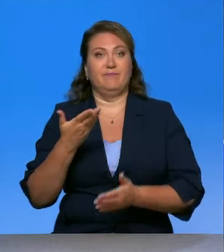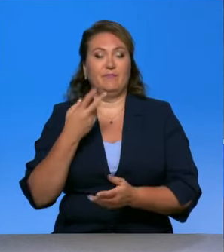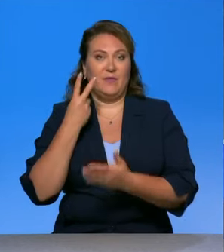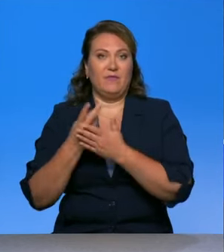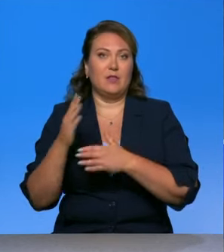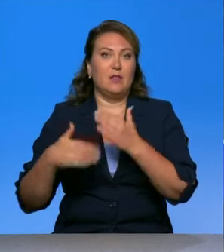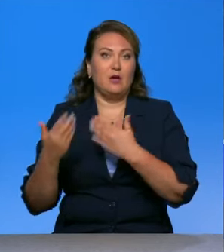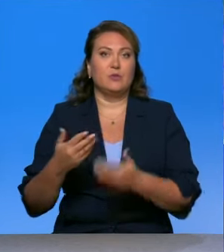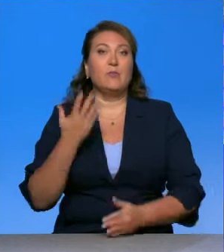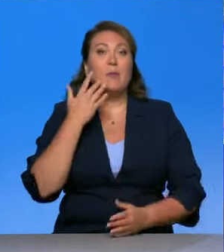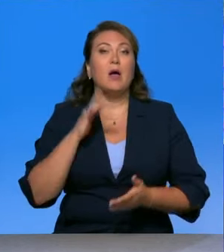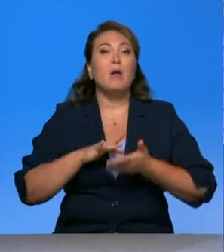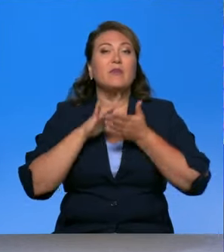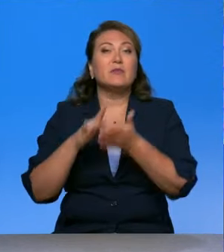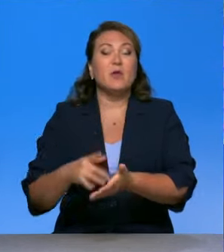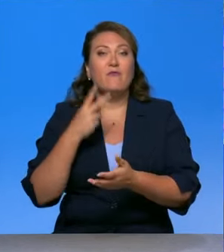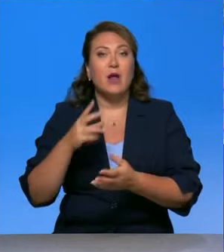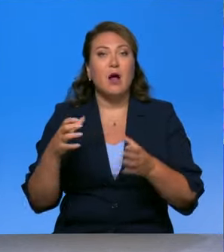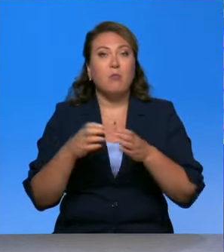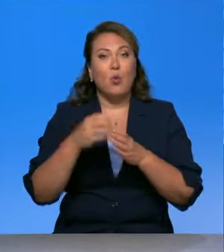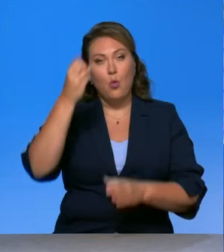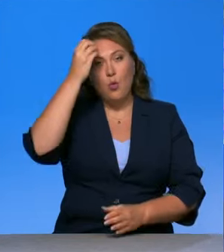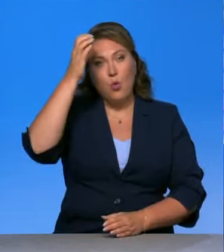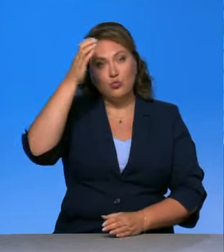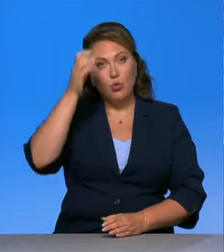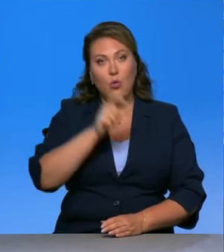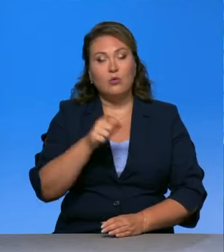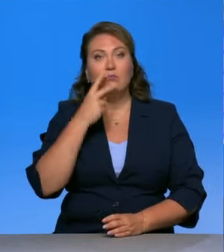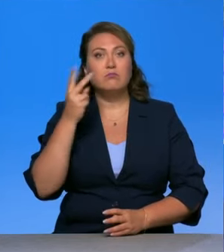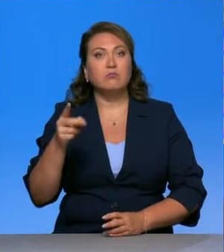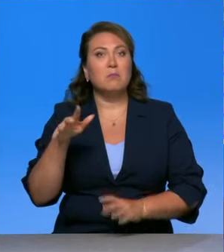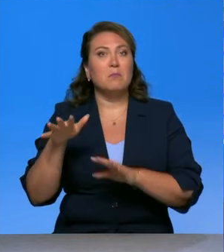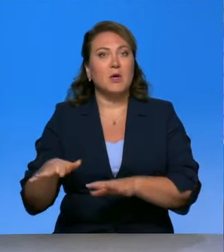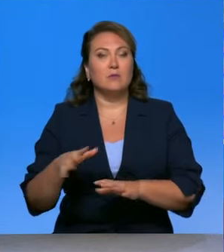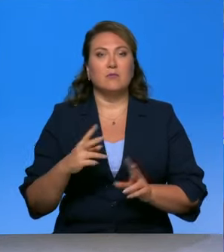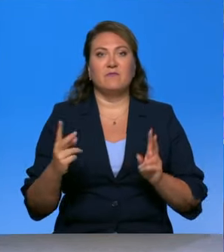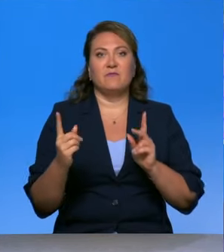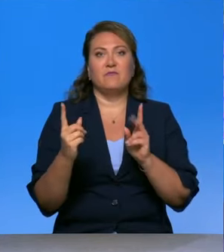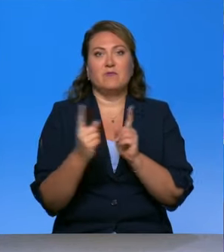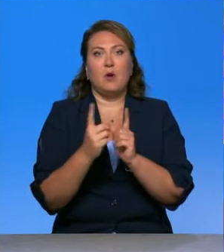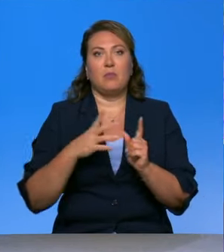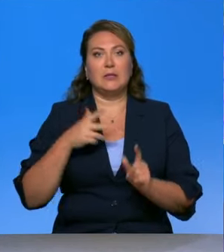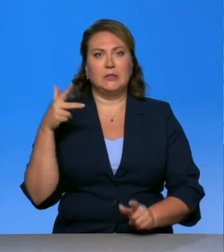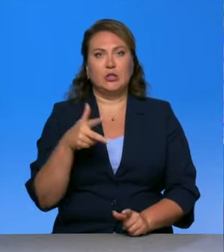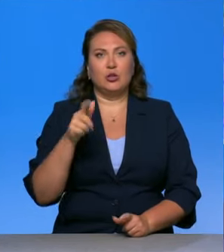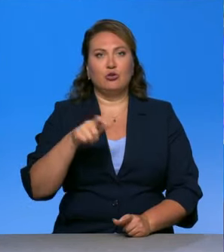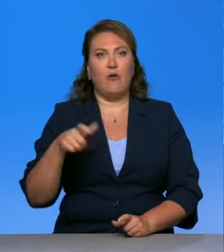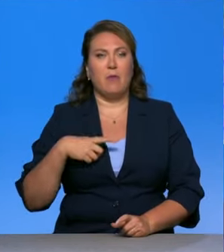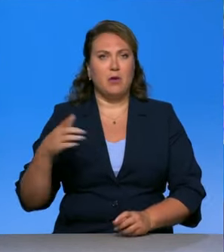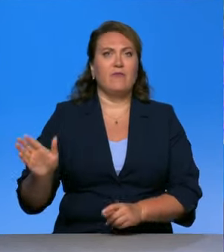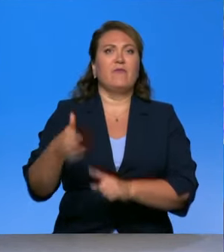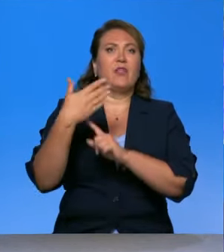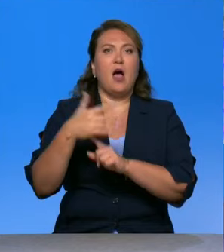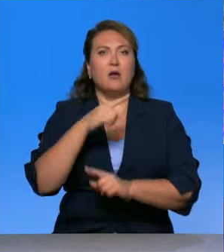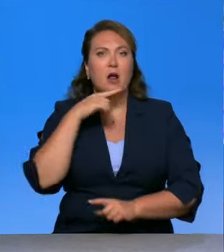увидели с командой ученых из Москвы и Санкт-Петербурга, как нас встречают, а это было, извините, 3000 человек, они подняли российский флаг, пели гимн.